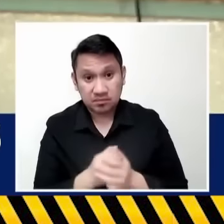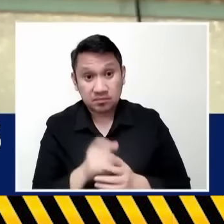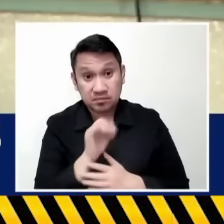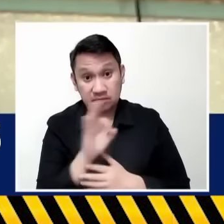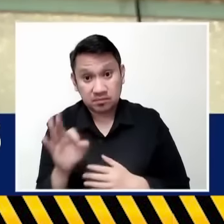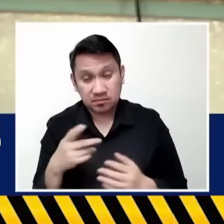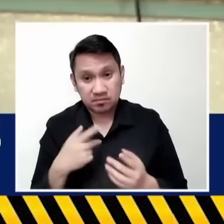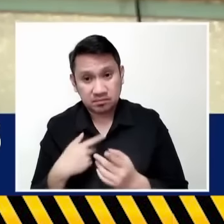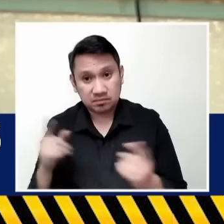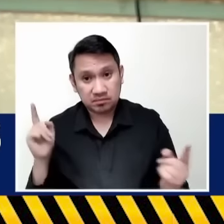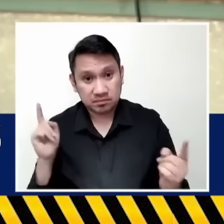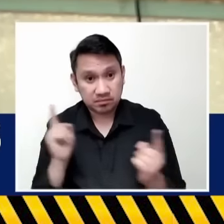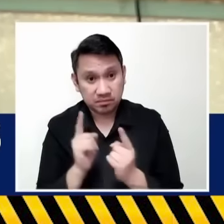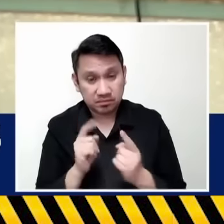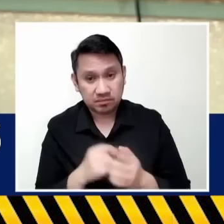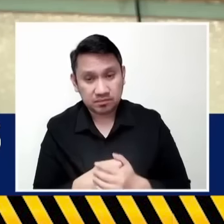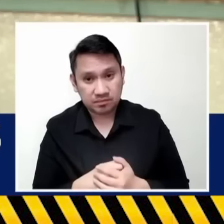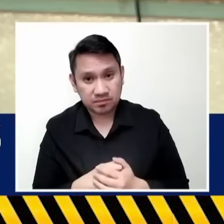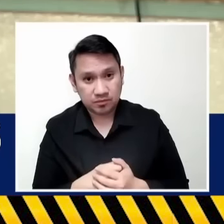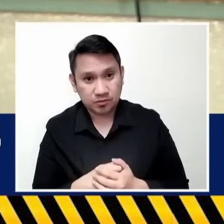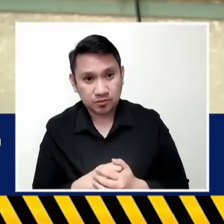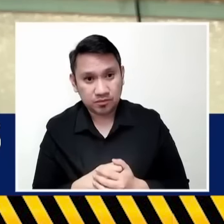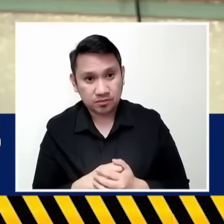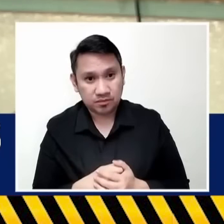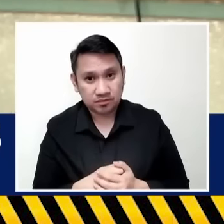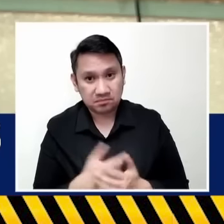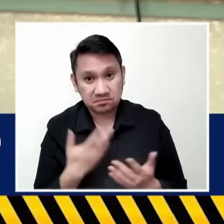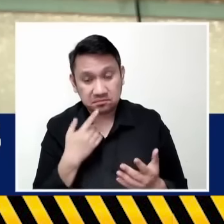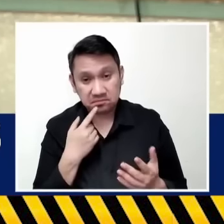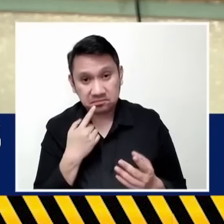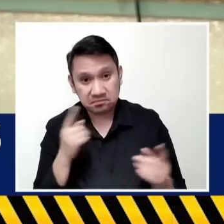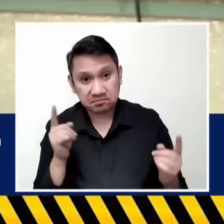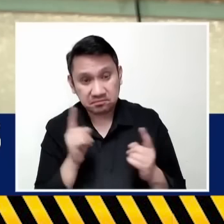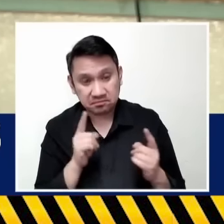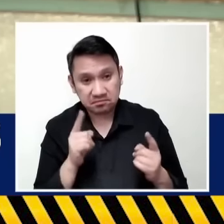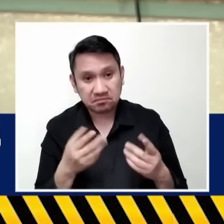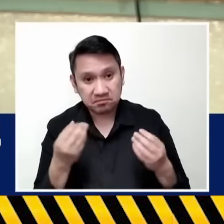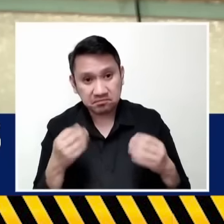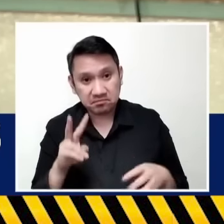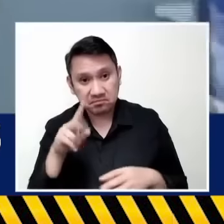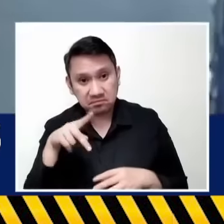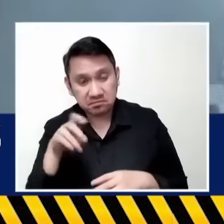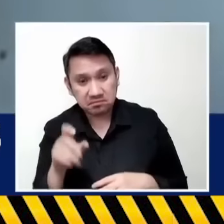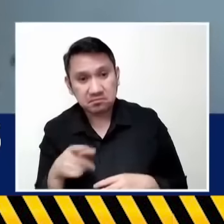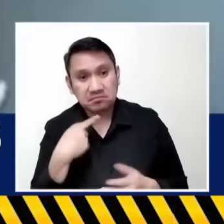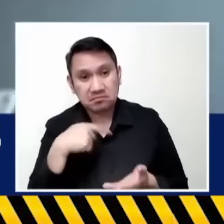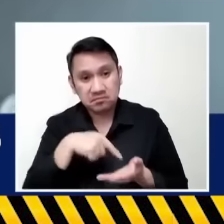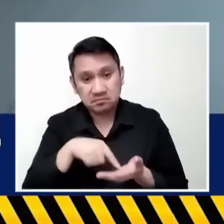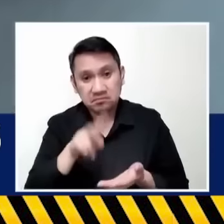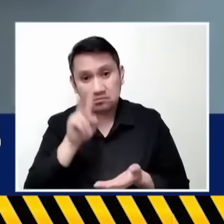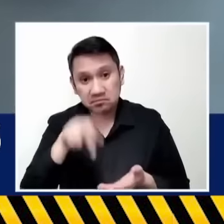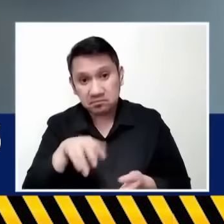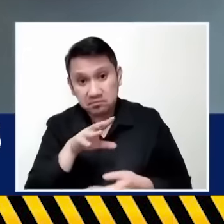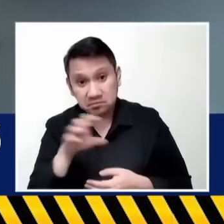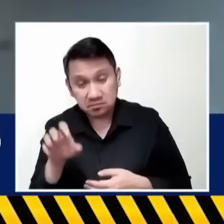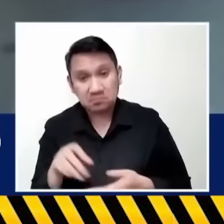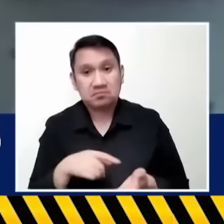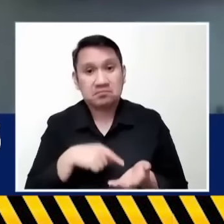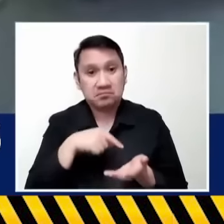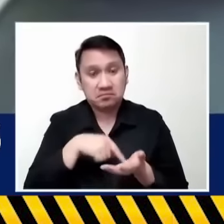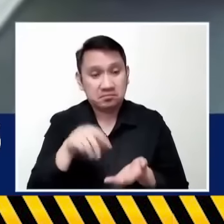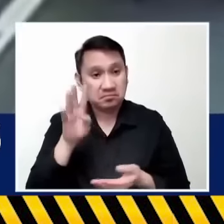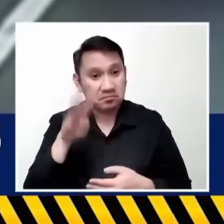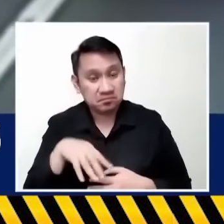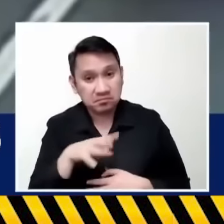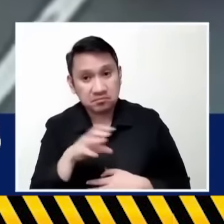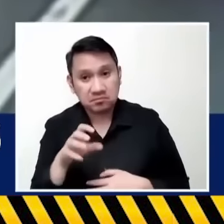ganito na sinabi po sa inyo na nabangga mo ko, nawala yung vape ko, bayaran mo itong 2,500, huwag po ay papayag doon. May po tayong mga